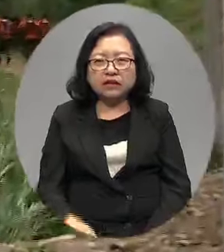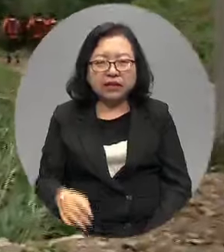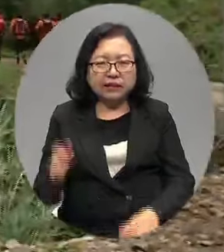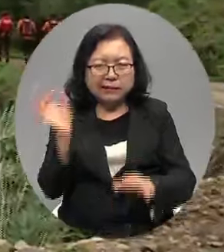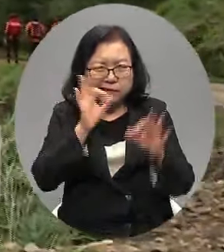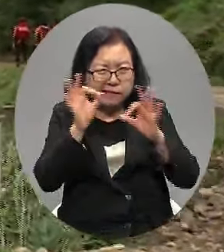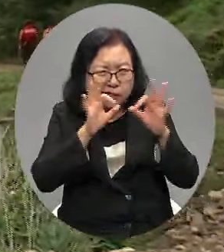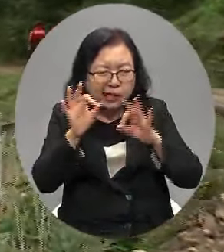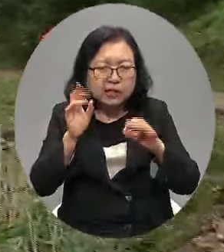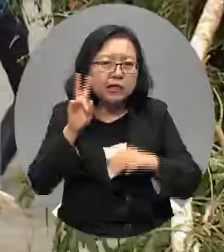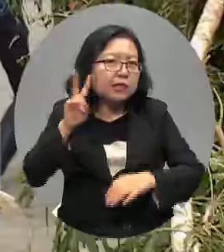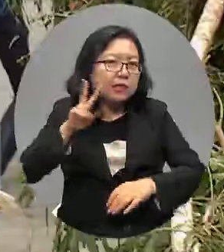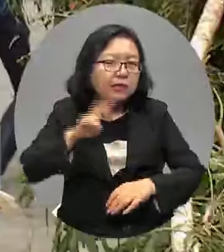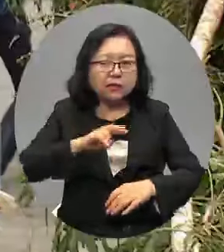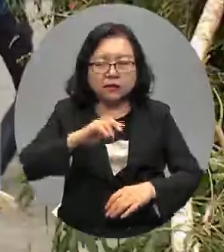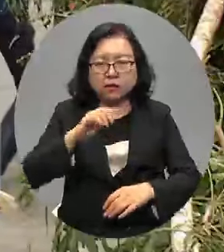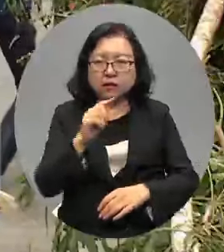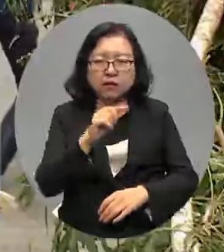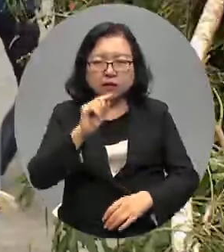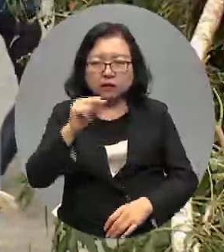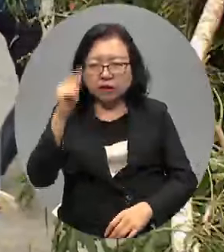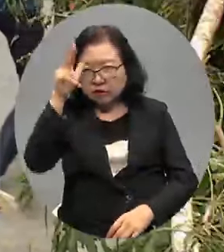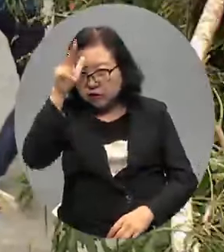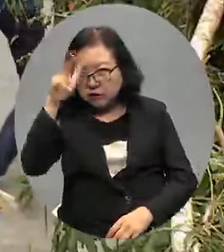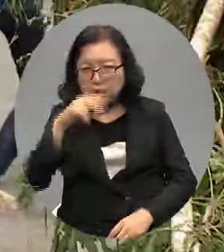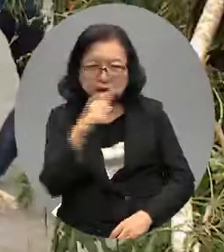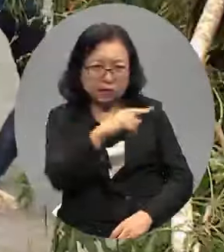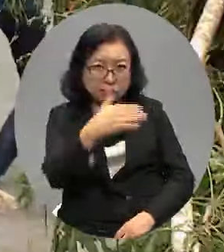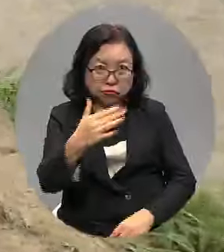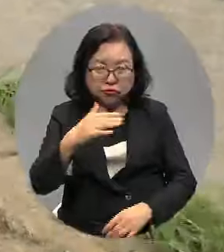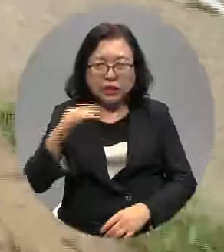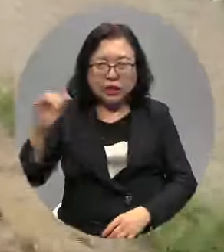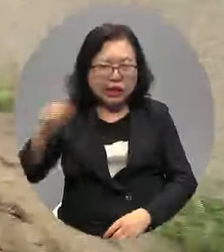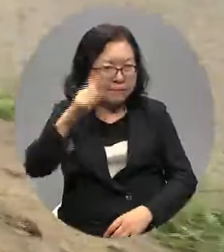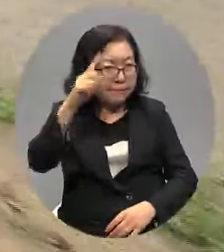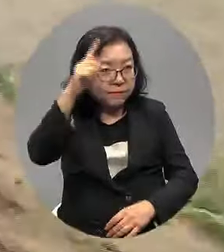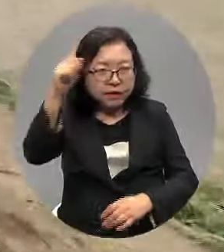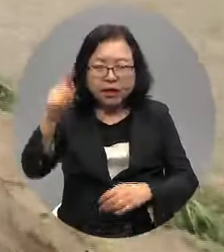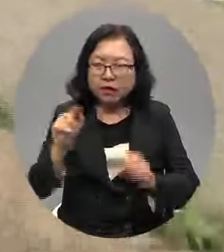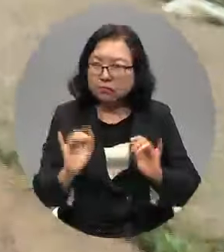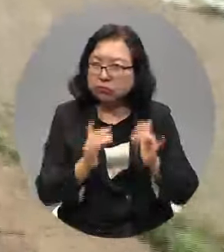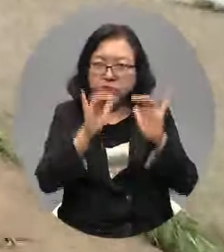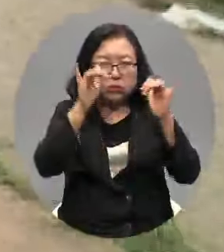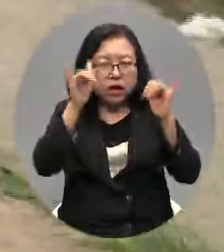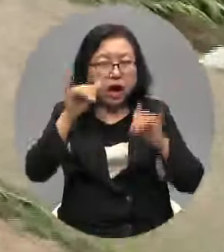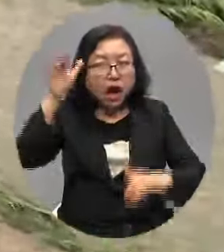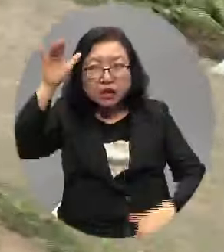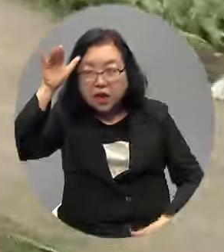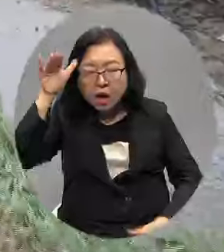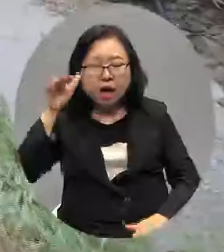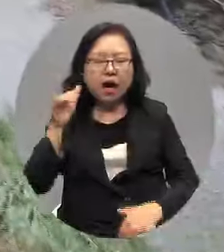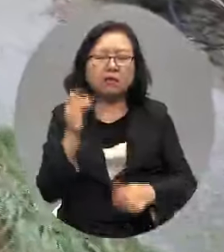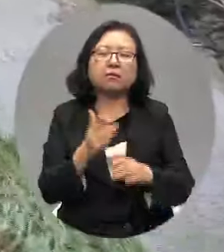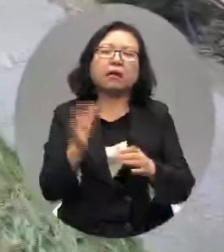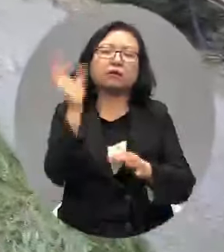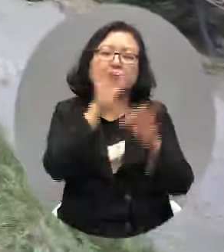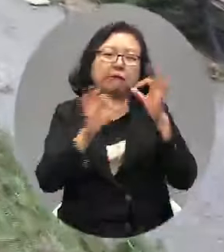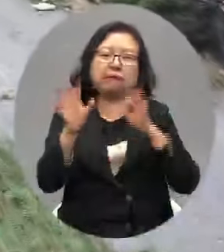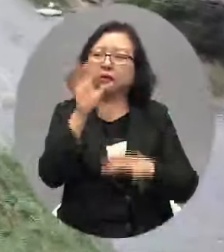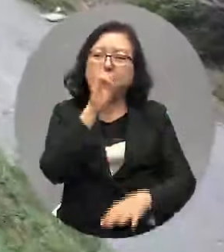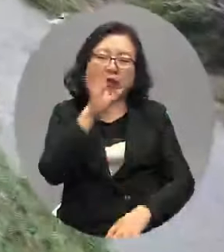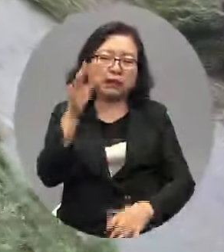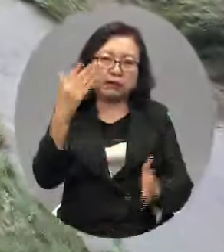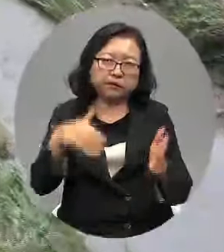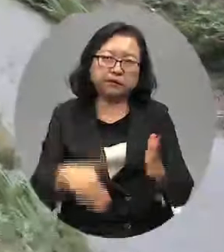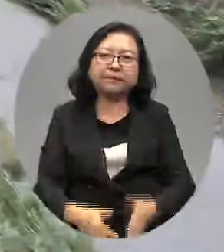이틀째. 경찰과 소방당국은 헬기를 띄우고 드론과 탐지견도 투입했지만 아직 성과는 나지 않았습니다. MBC